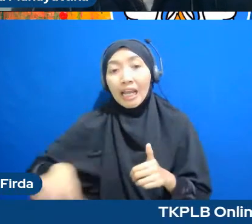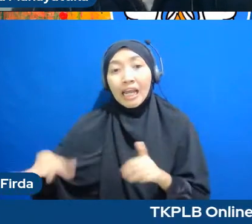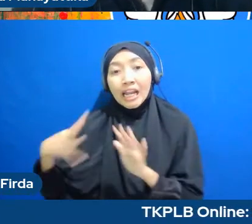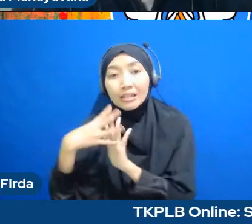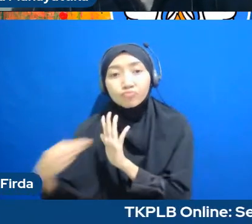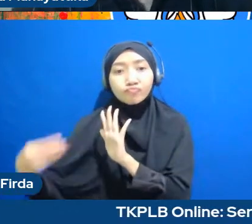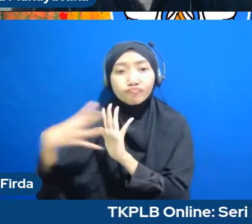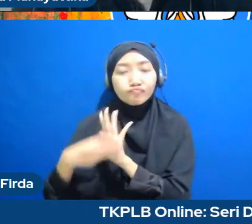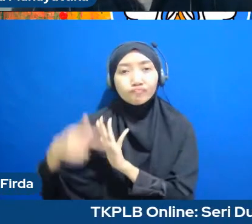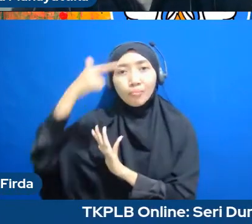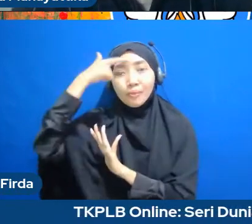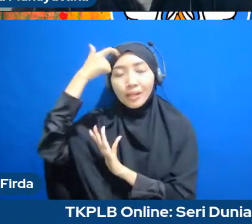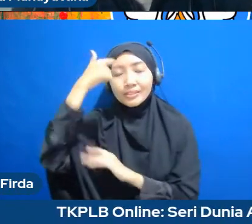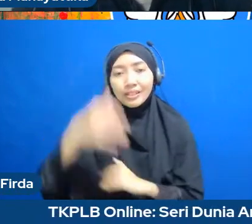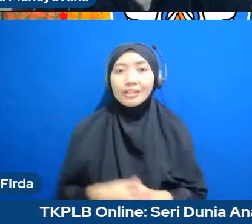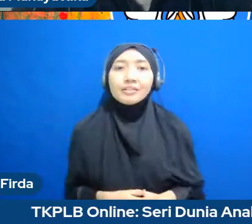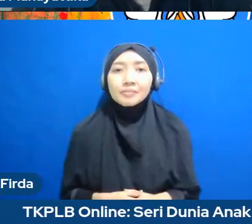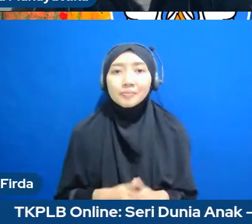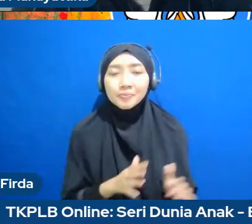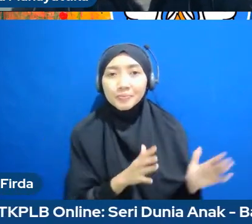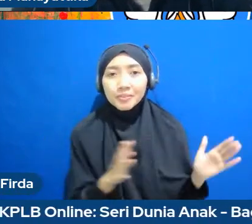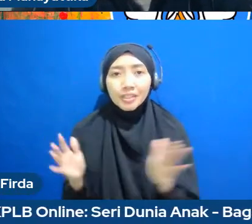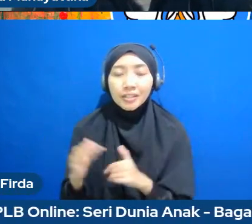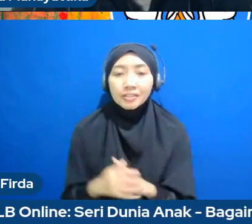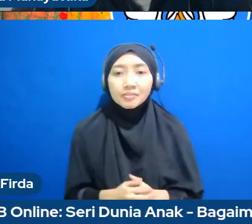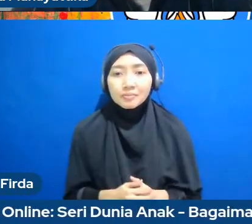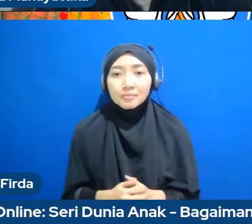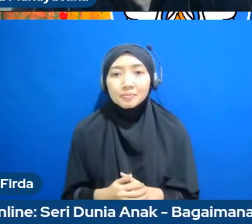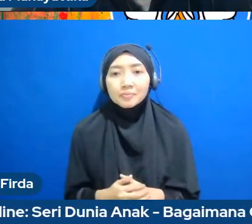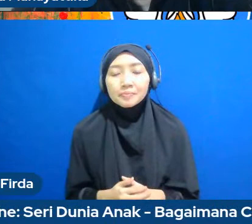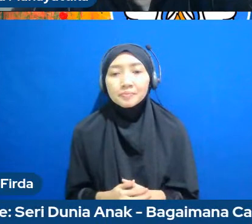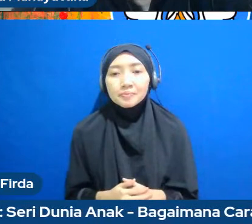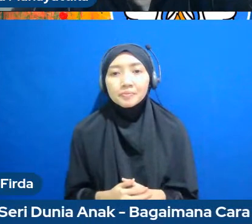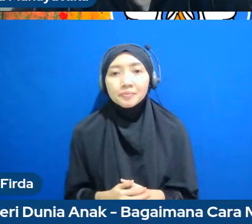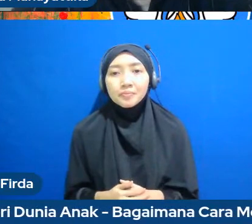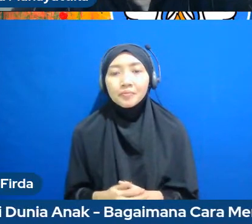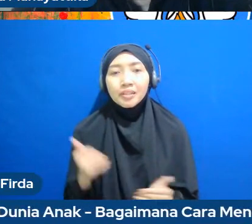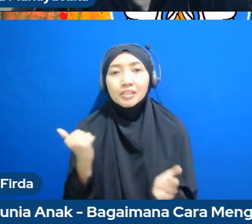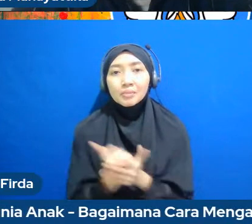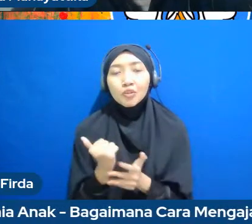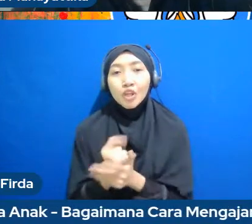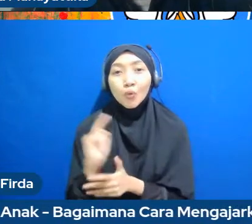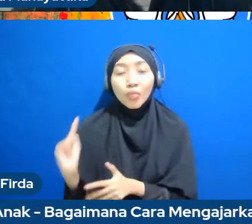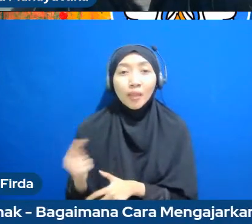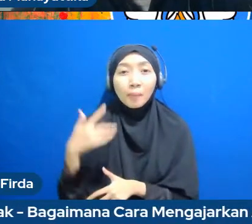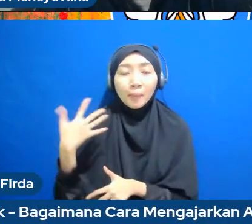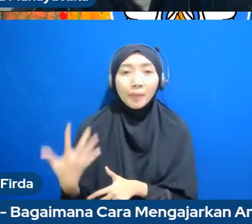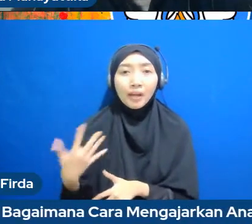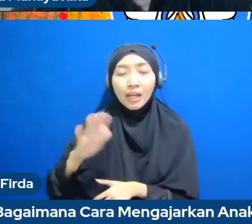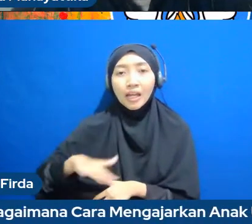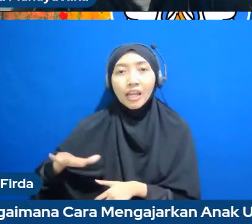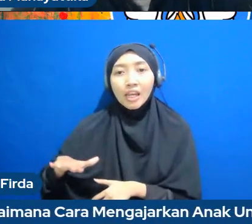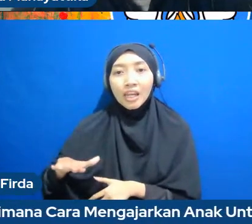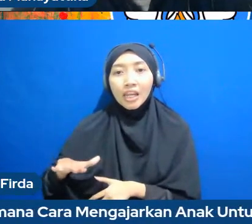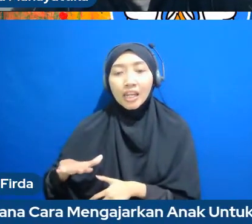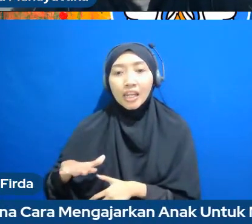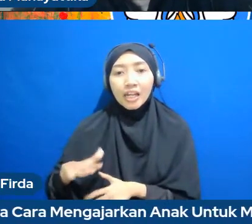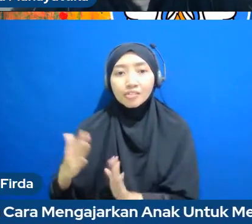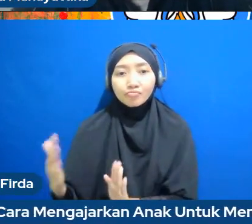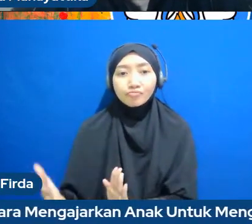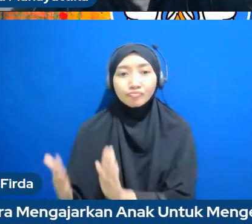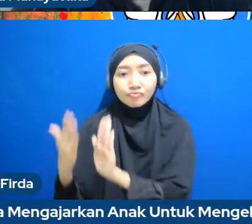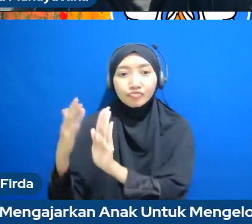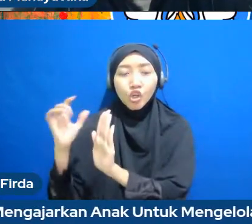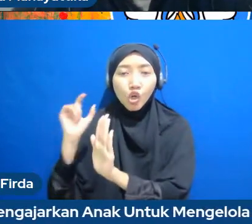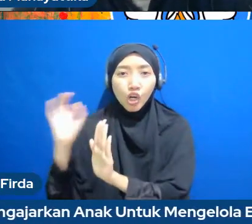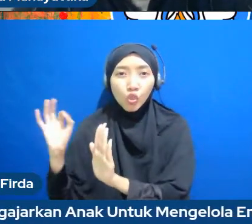kasih Kak Isma. Kalau dari Katia silakan. Iya, sebetulnya yang paling utama adalah anak itu adalah cermin orang tuanya.